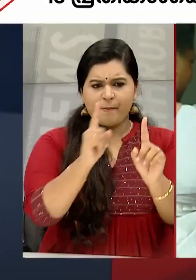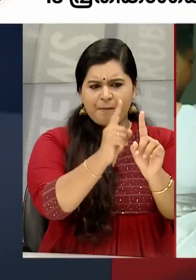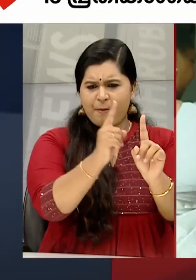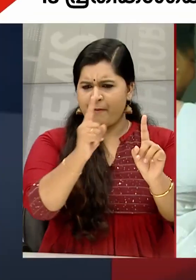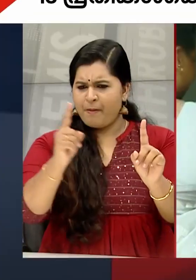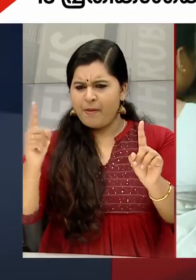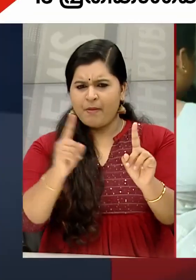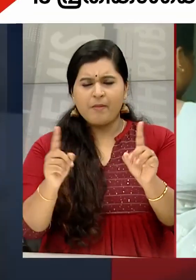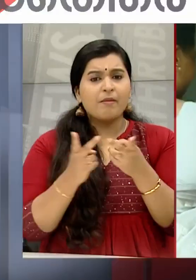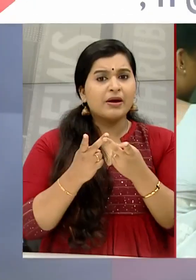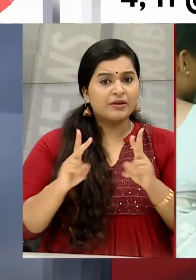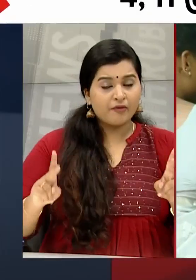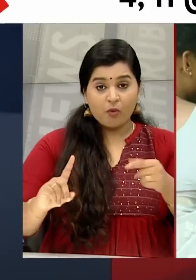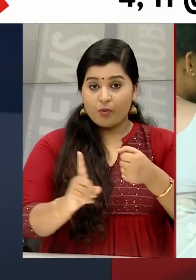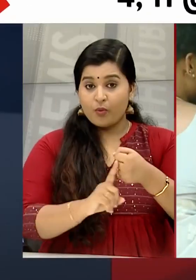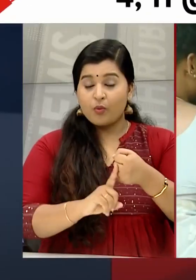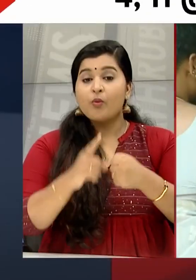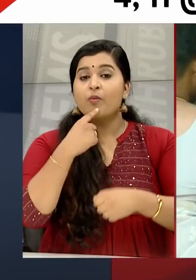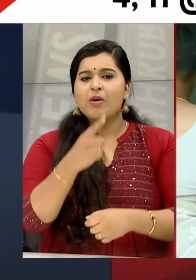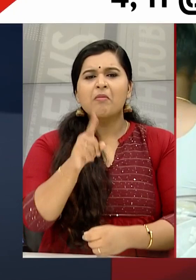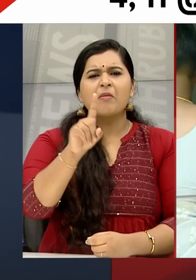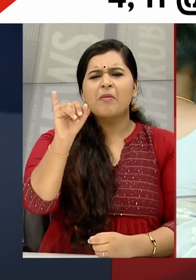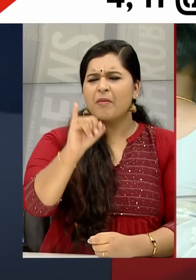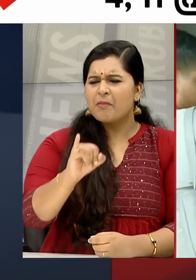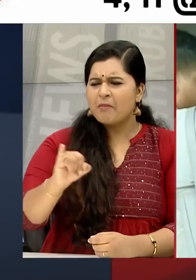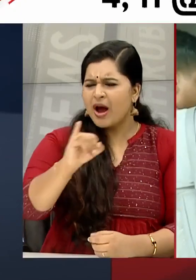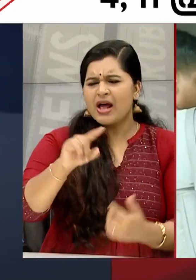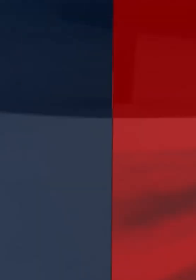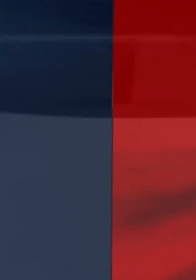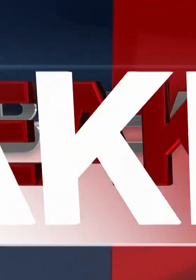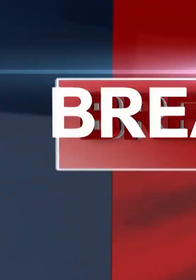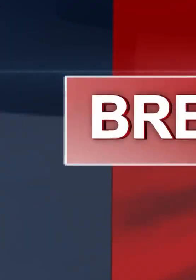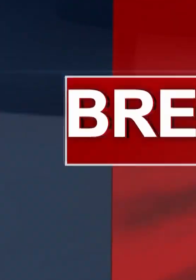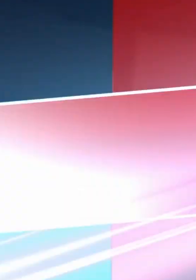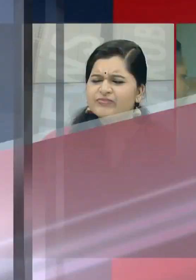നാളെ ശിക്ഷ വിധിക്കും. 16 പ്രതിക്കെതിരെ നിസാര വകുപ്പുകൾ മാത്രമാണ് തെളിഞ്ഞത്.